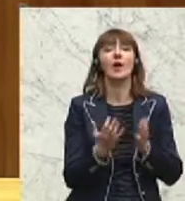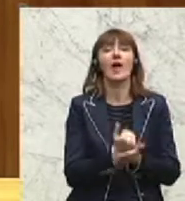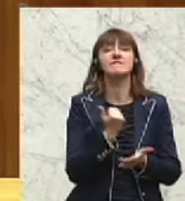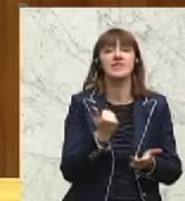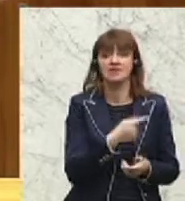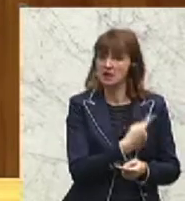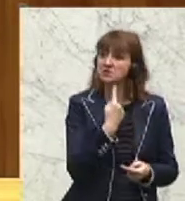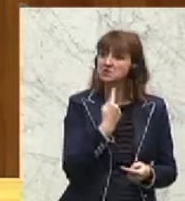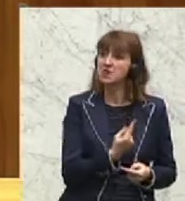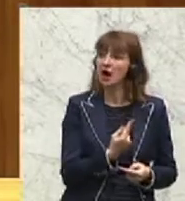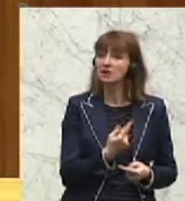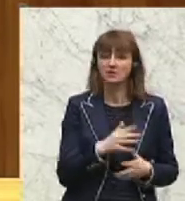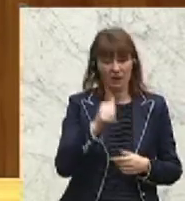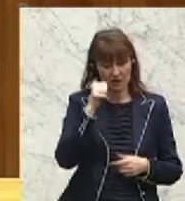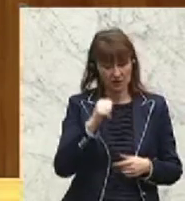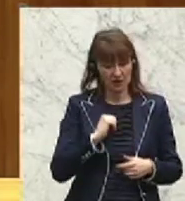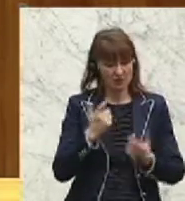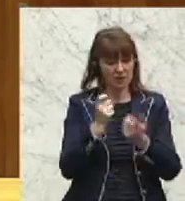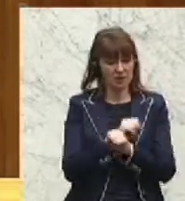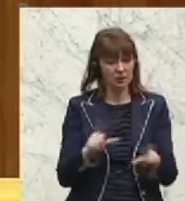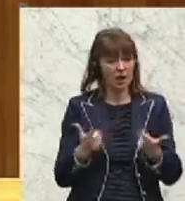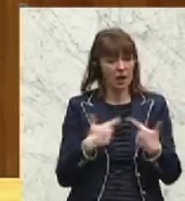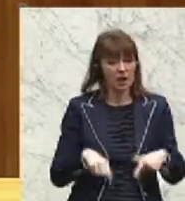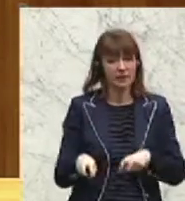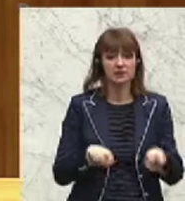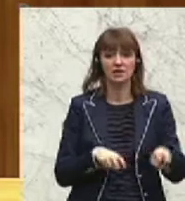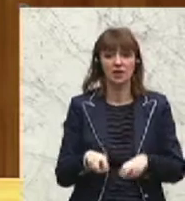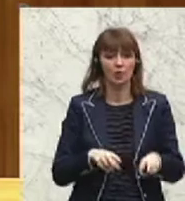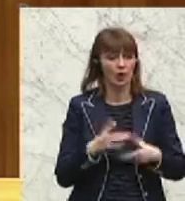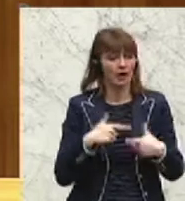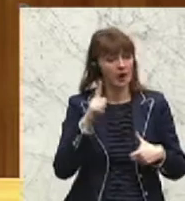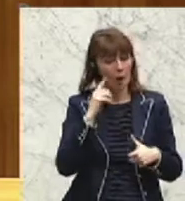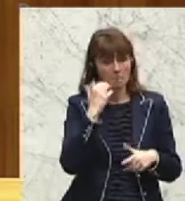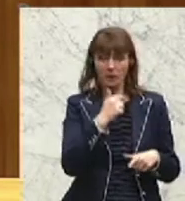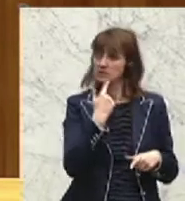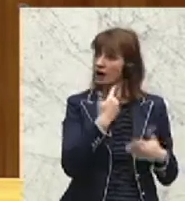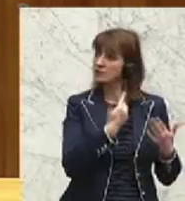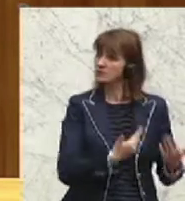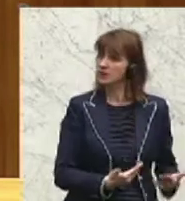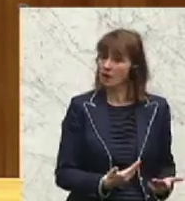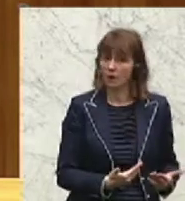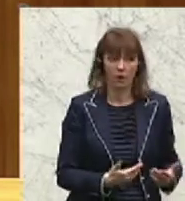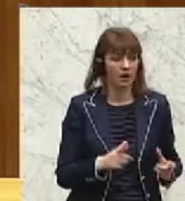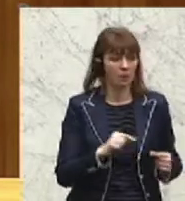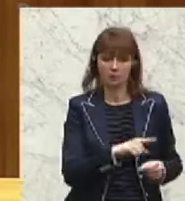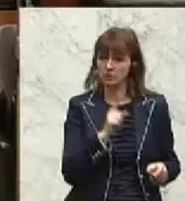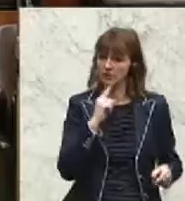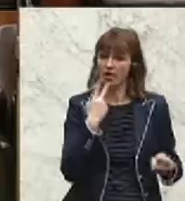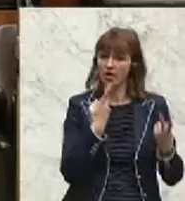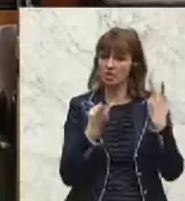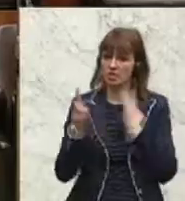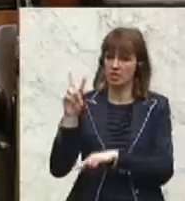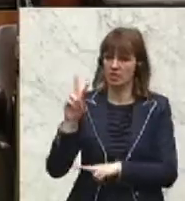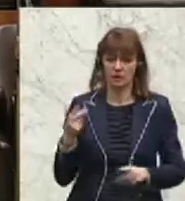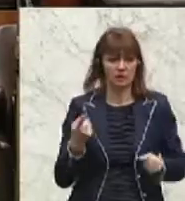gestern wieder in den Aussendungen der Landesregierung, auch im Namen des Herrn Landeshauptmanns. Das ist Orwellsche Sprachverdrehung. Wenn wir